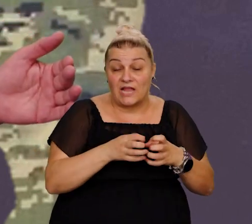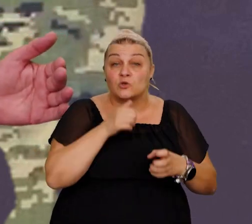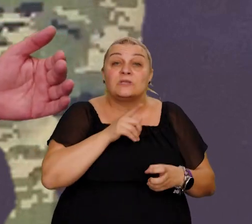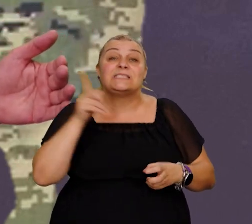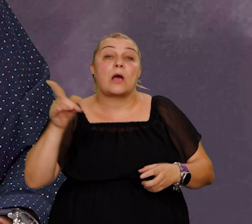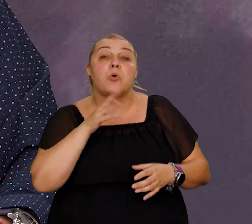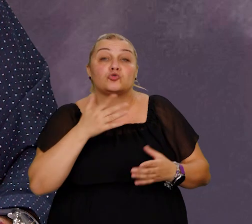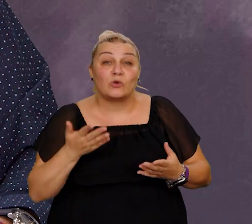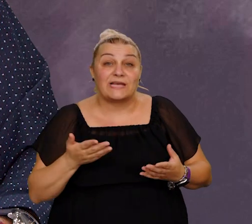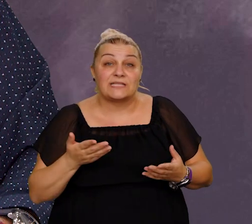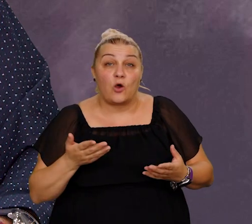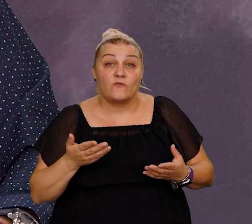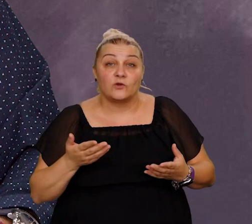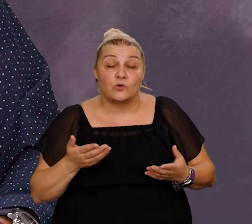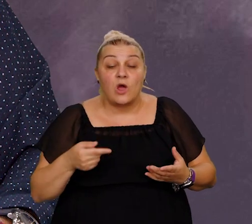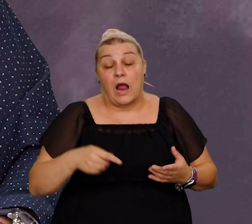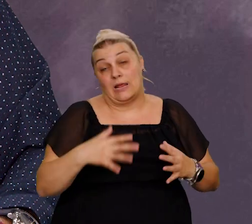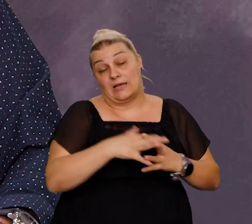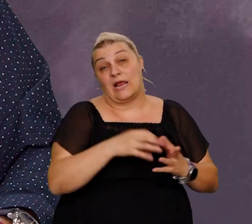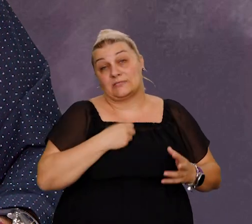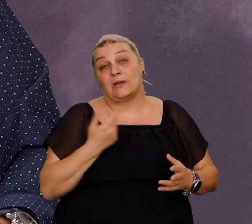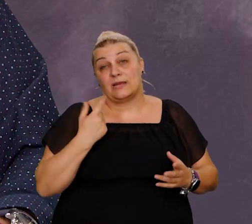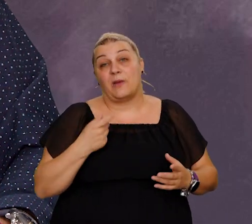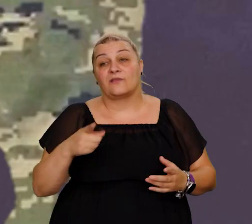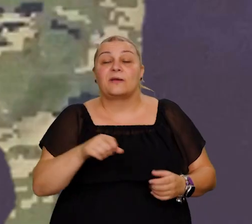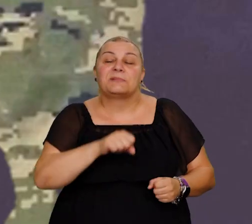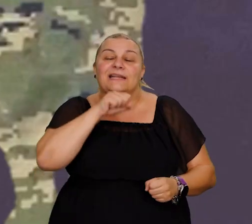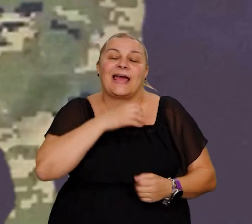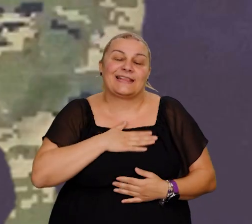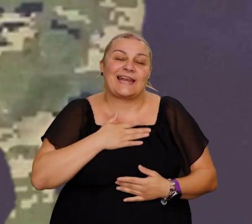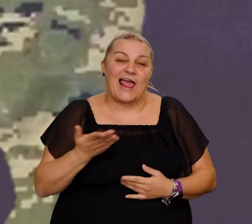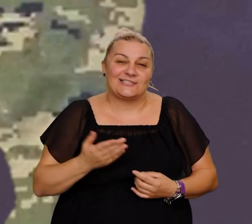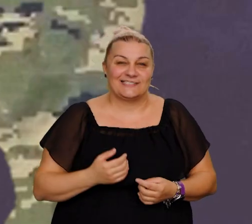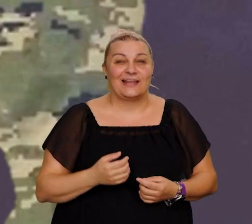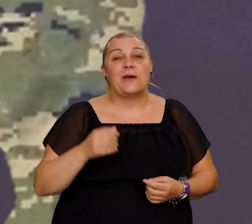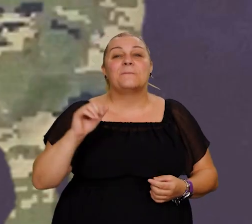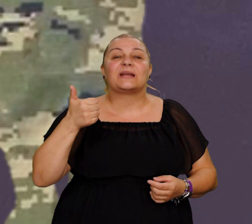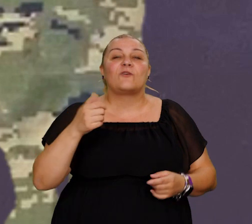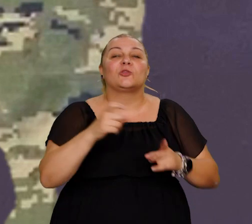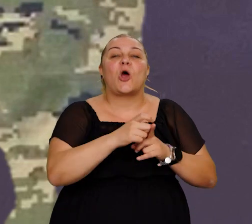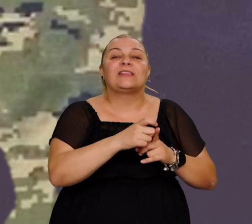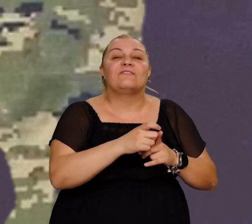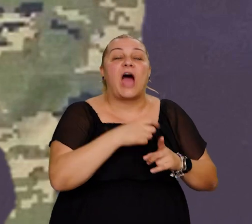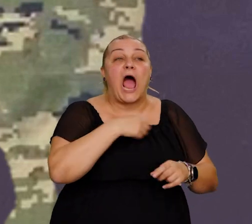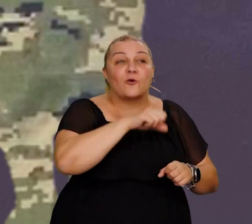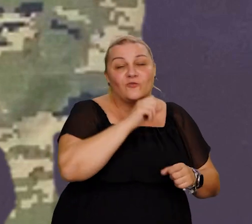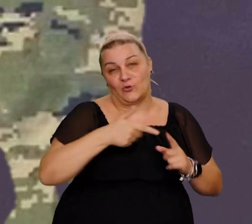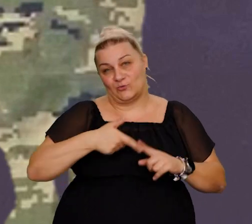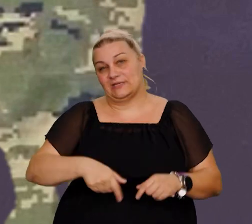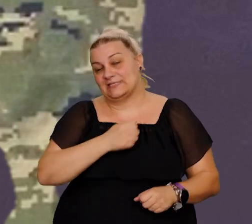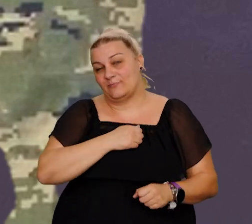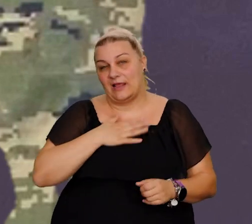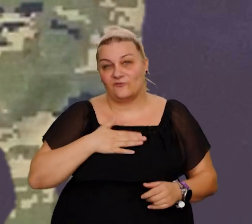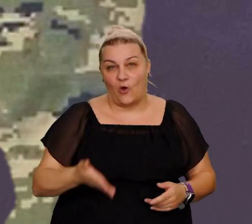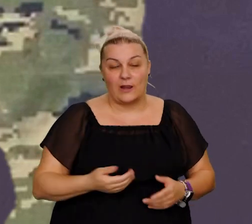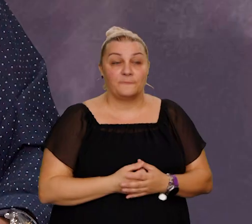Hercegovinu. Nisu ni drugi manje bitni, ali ovaj grad Split je... A vama najdraži. Poslije Donjeg Vakufa najdraži, da. I ove